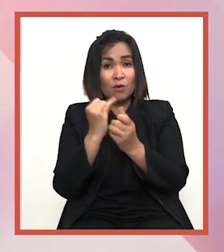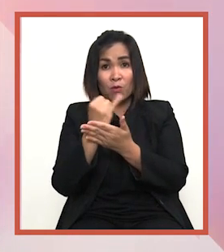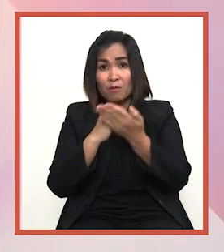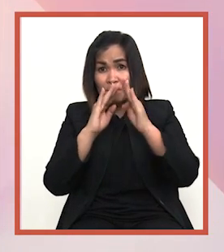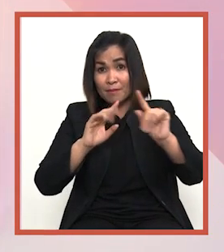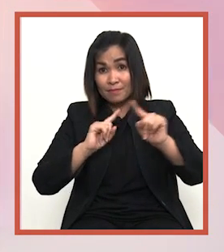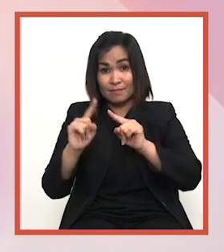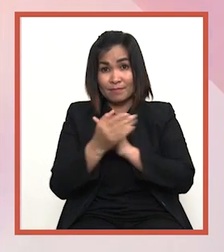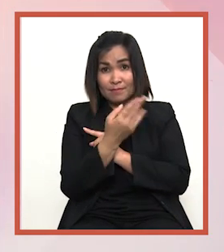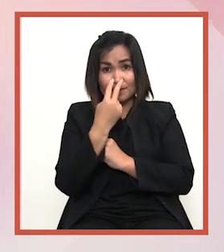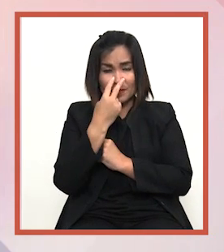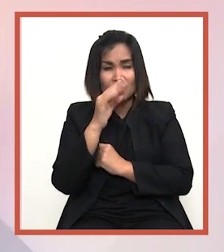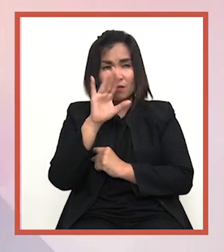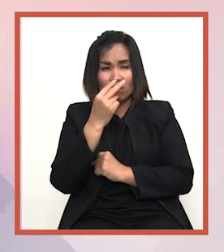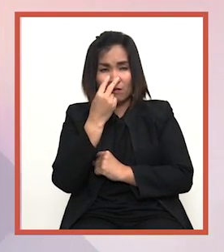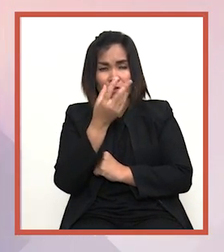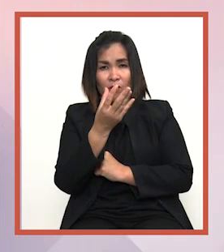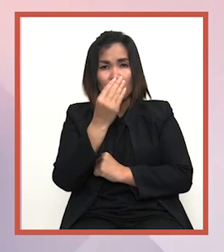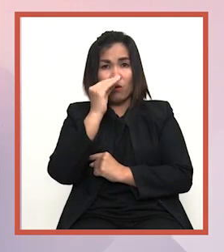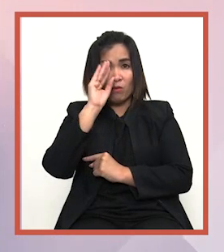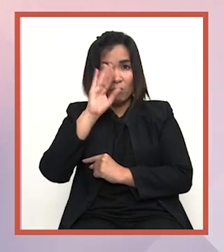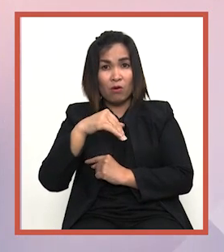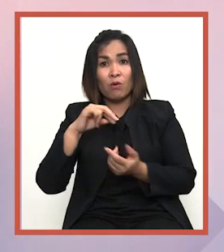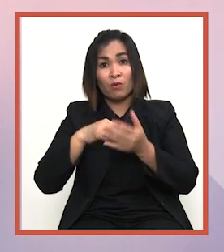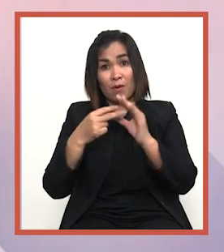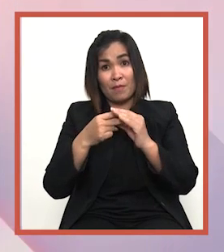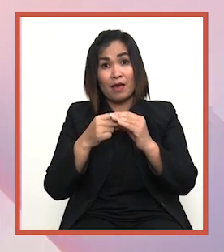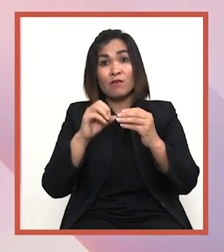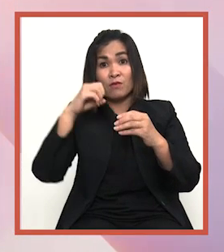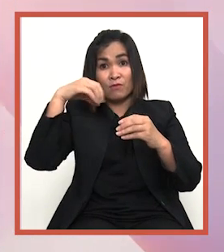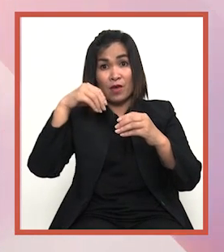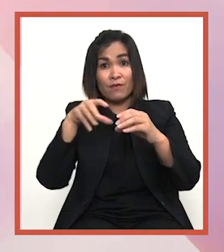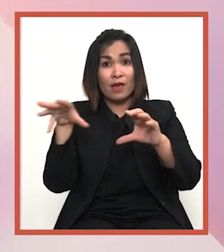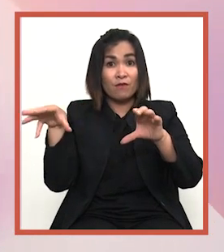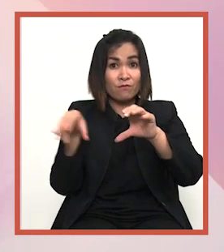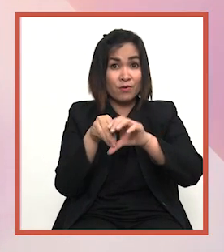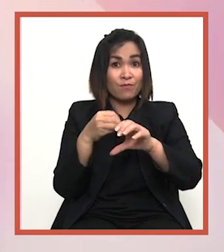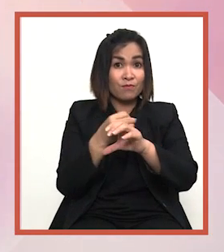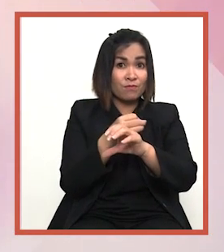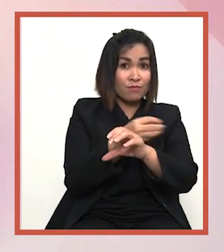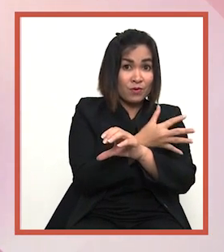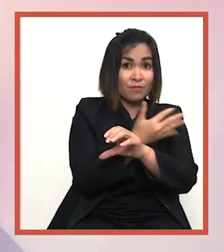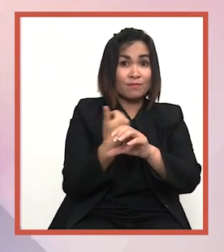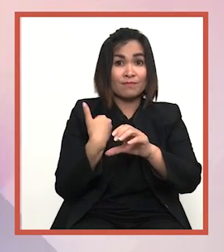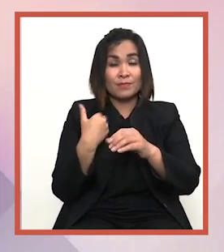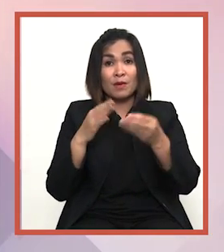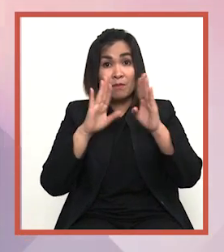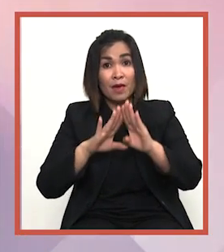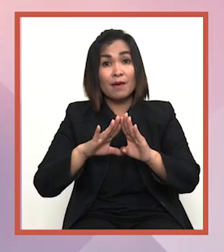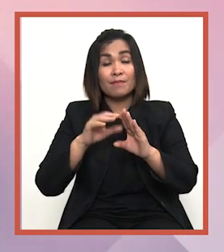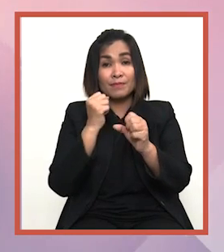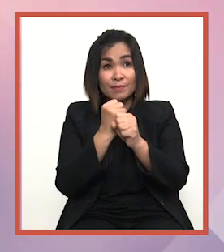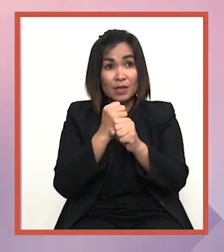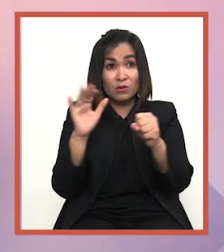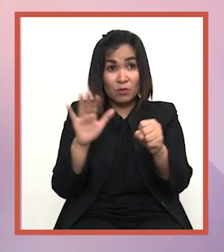ะครับให้นักเรียนสันนิษฐานได้เลยว่าอันนี้นะครับต้องเป็นแหล่งจ่ายแน่นอนนะครับนะในแบบงานสมบูรณ์และแบบการทำง